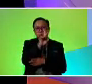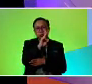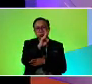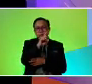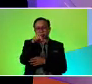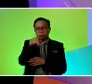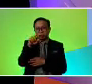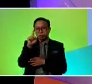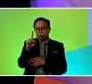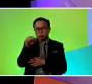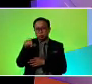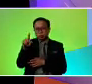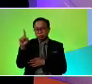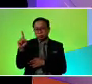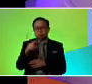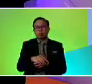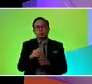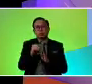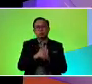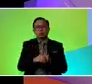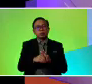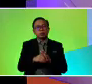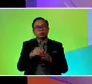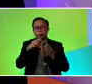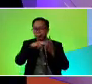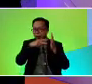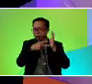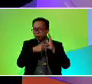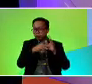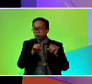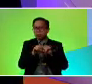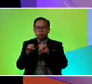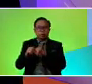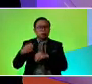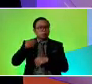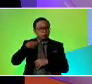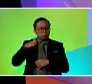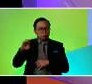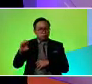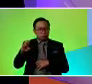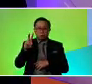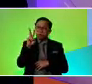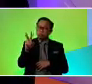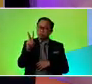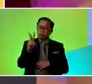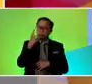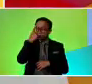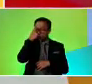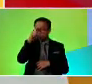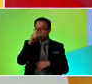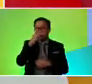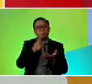7.1 plus 1 yaitu memberi hal maksud dan jenis eksposisi yang pertama yang kedua adalah untuk